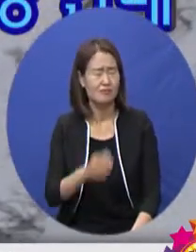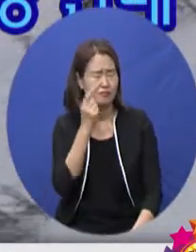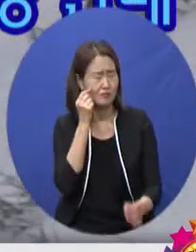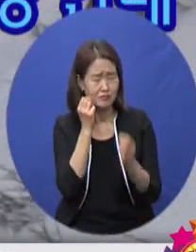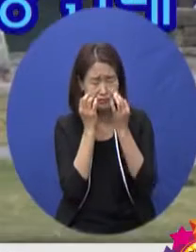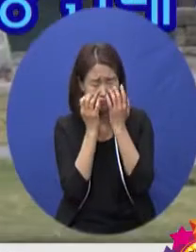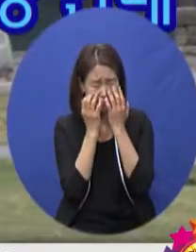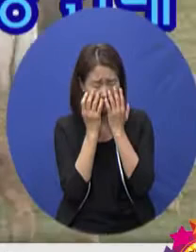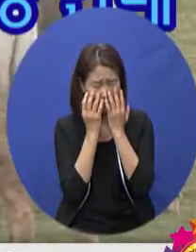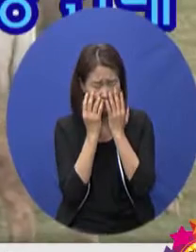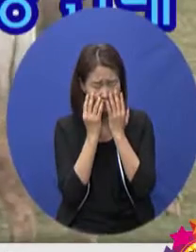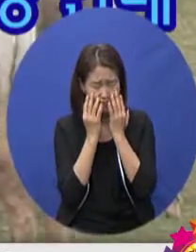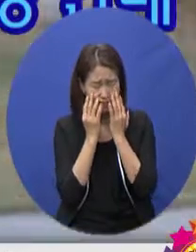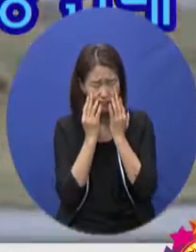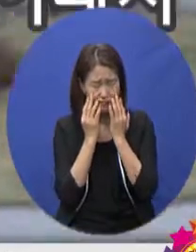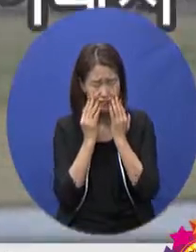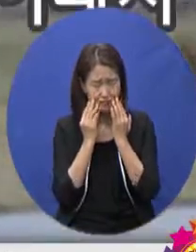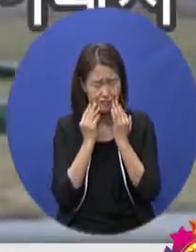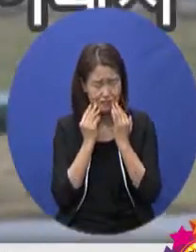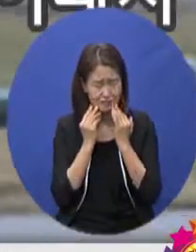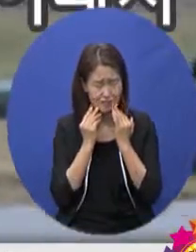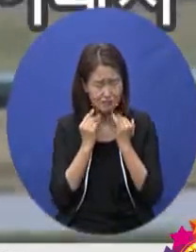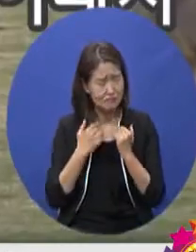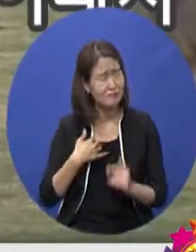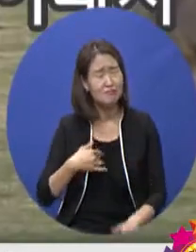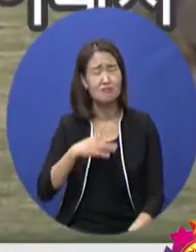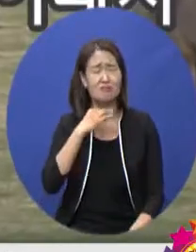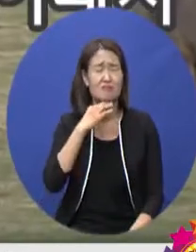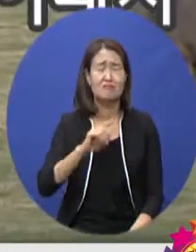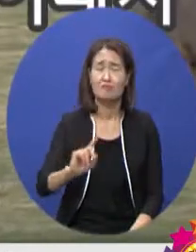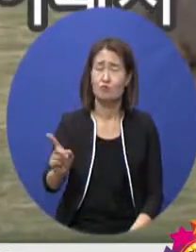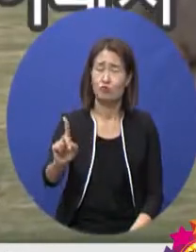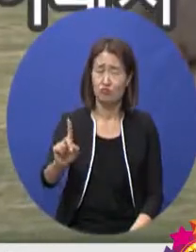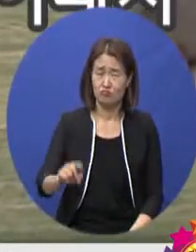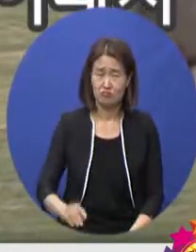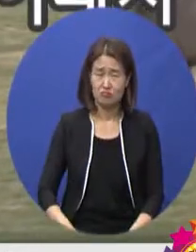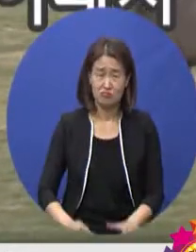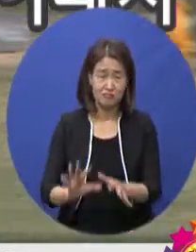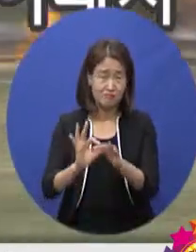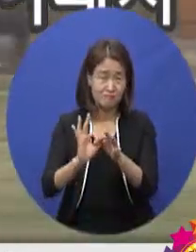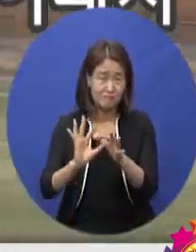눈물이 나네요. 내 나이가 어째서